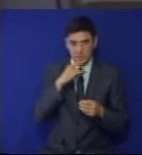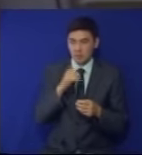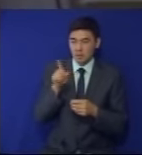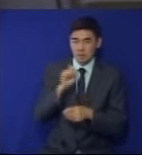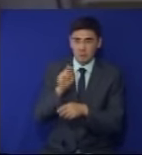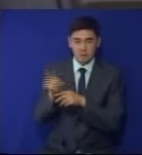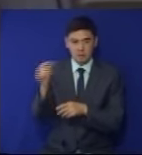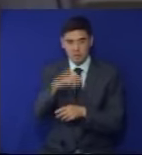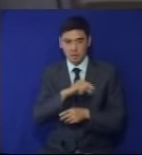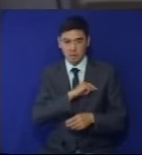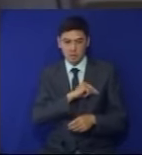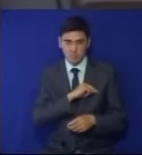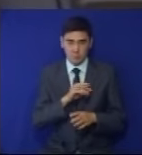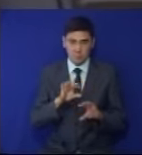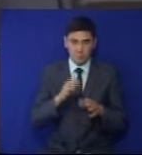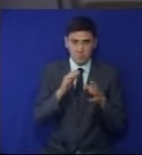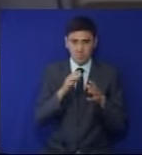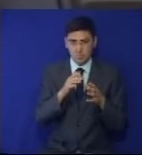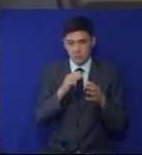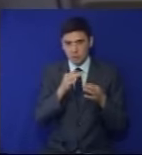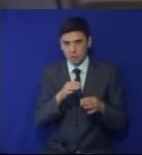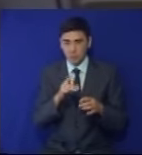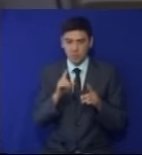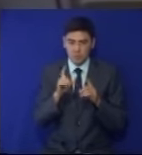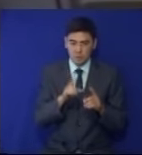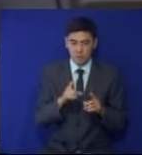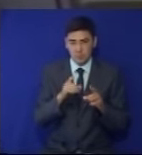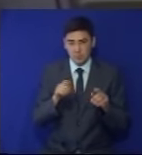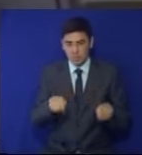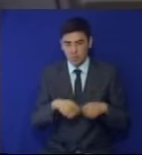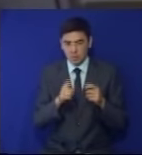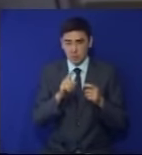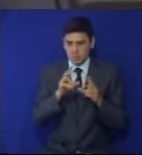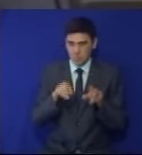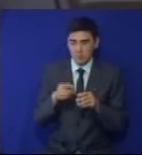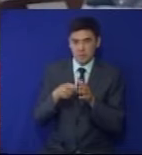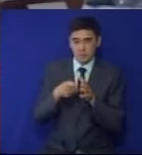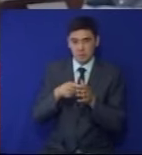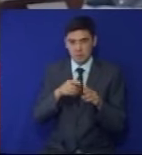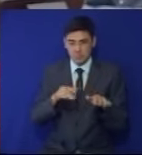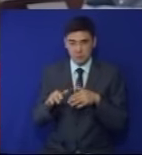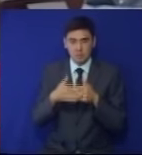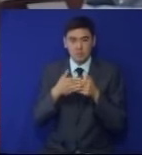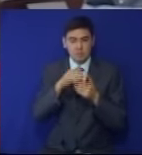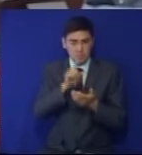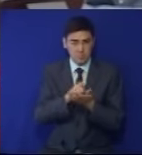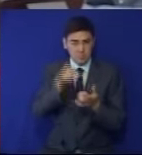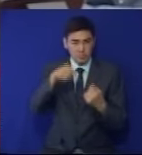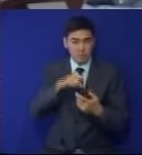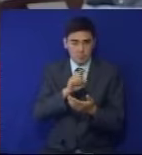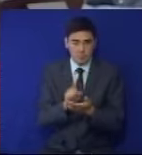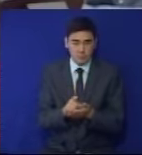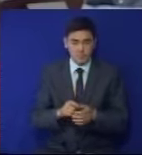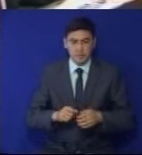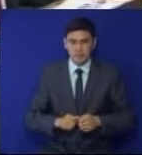ұшыраған өндірістегі жазатайым оқиғаларды тергеп тексеру тәртібін реттеуге көмектеседі. 6-шы